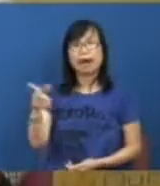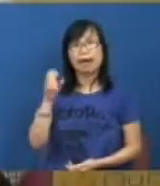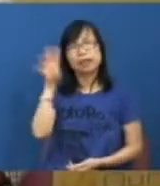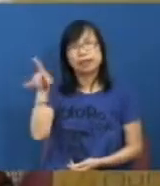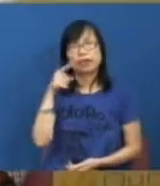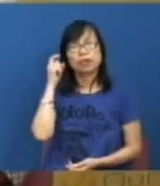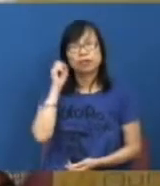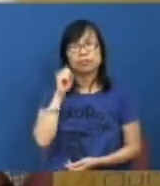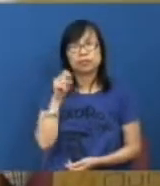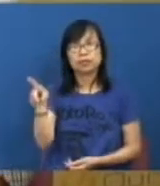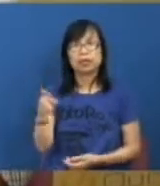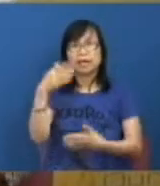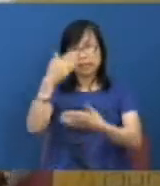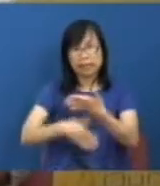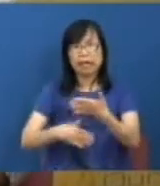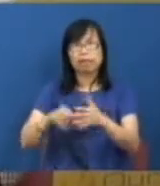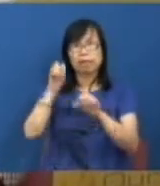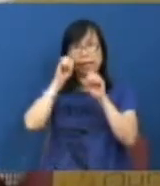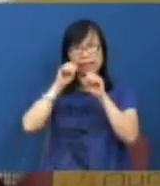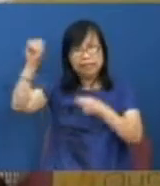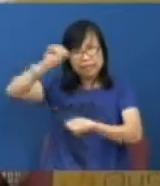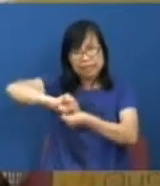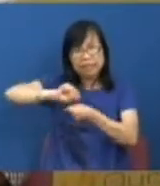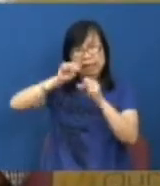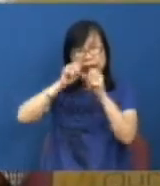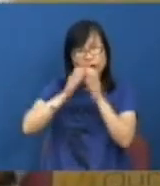這個減同埋擴闊，即係